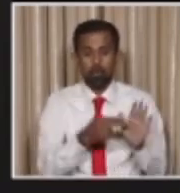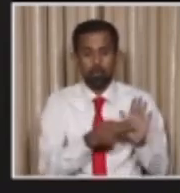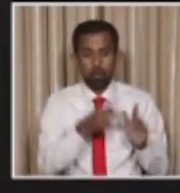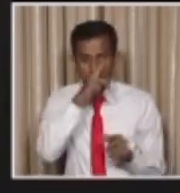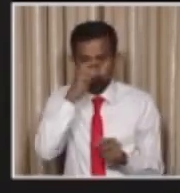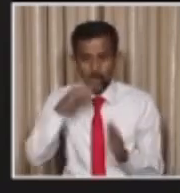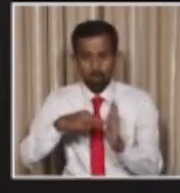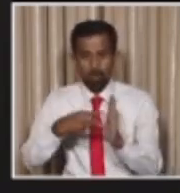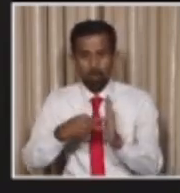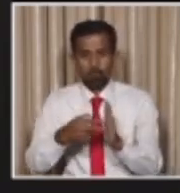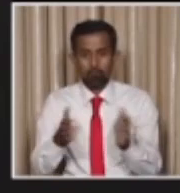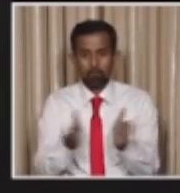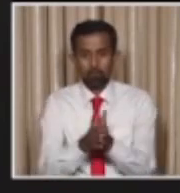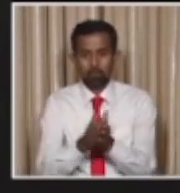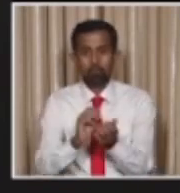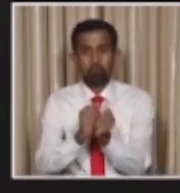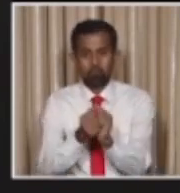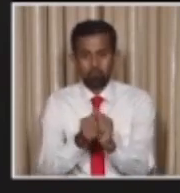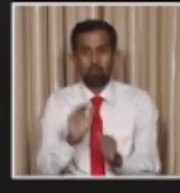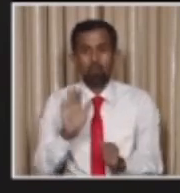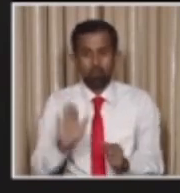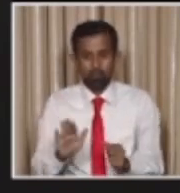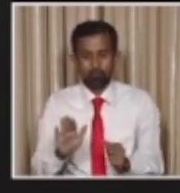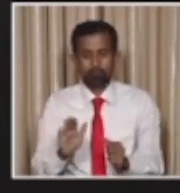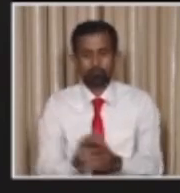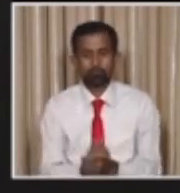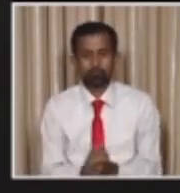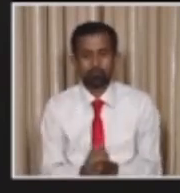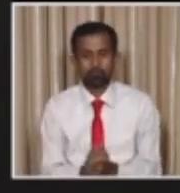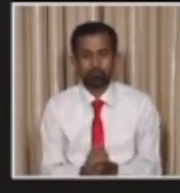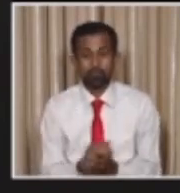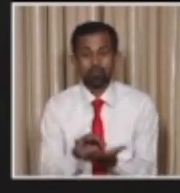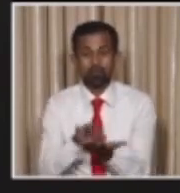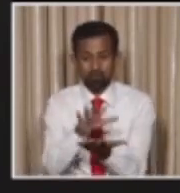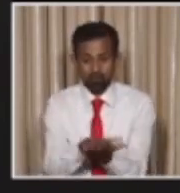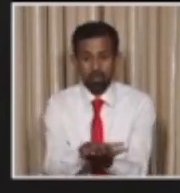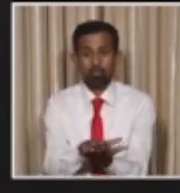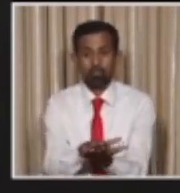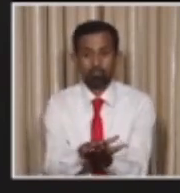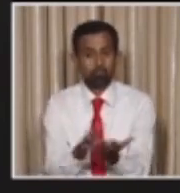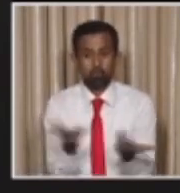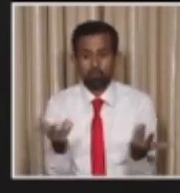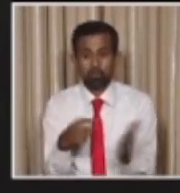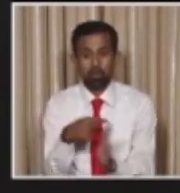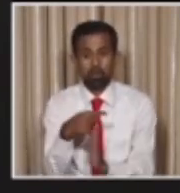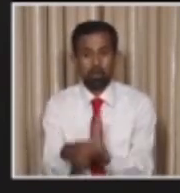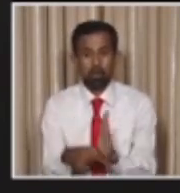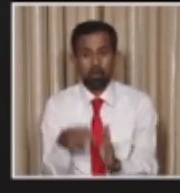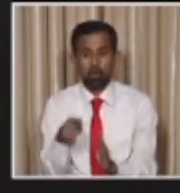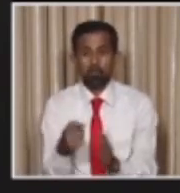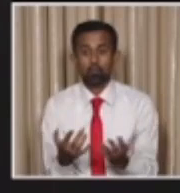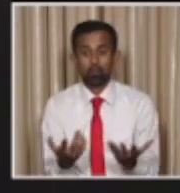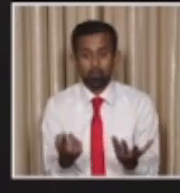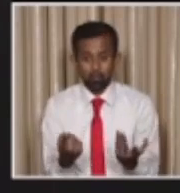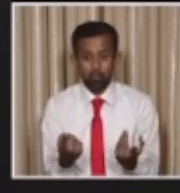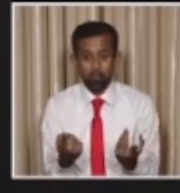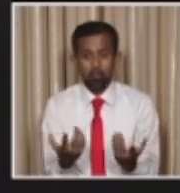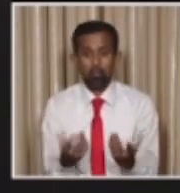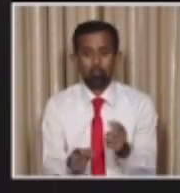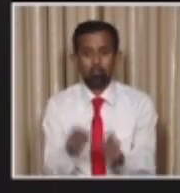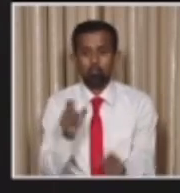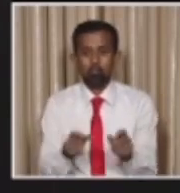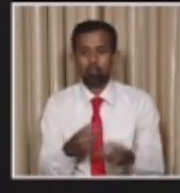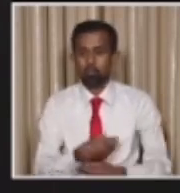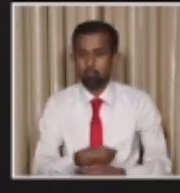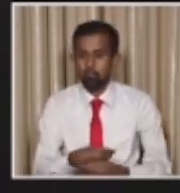අයවැය ලේඛනත් එක්ක මේක සංශෝධනය විය යුතුමයි. ඒක අනිවාර්යෙන් විය යුතු. නැත්නම් අපේ රටට අවශ්‍ය පුජ්‍යලයන් අපිට